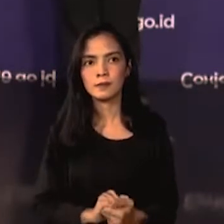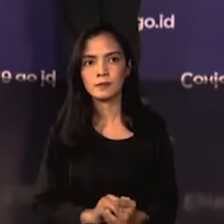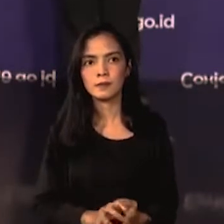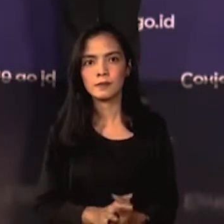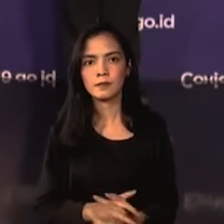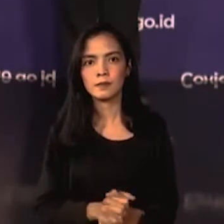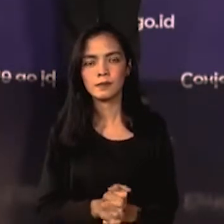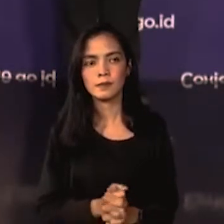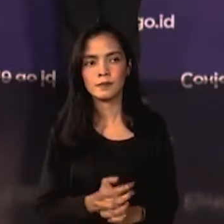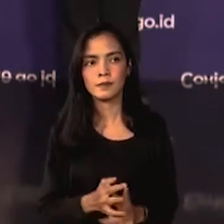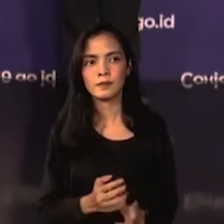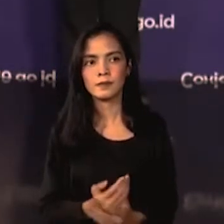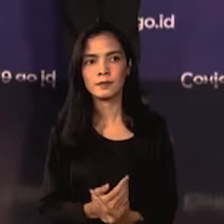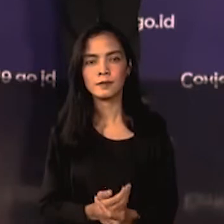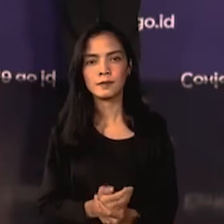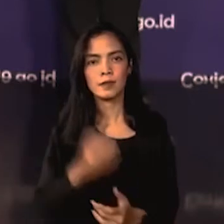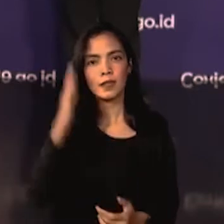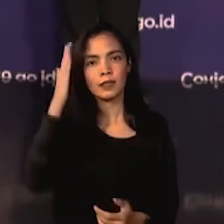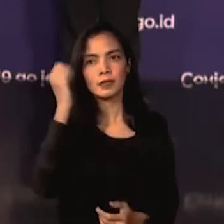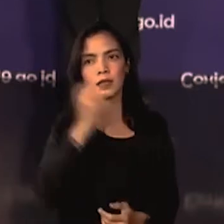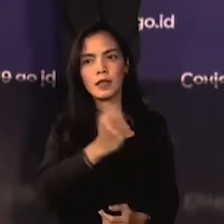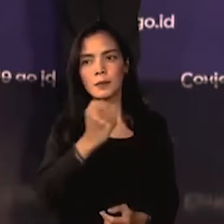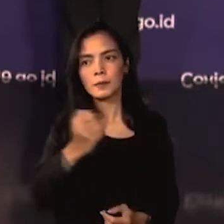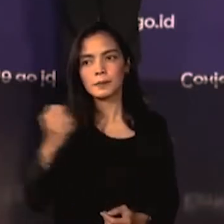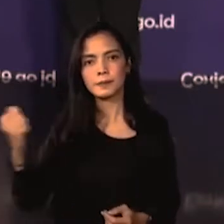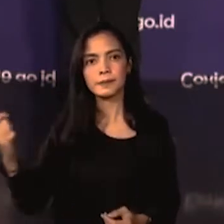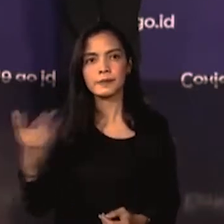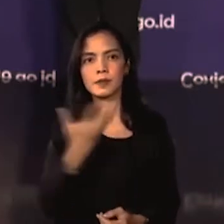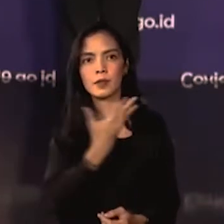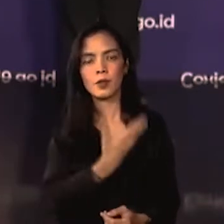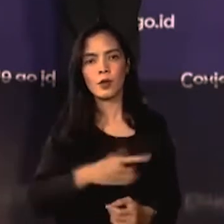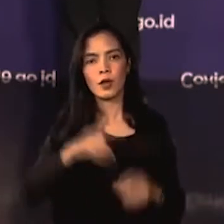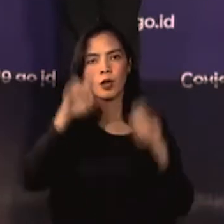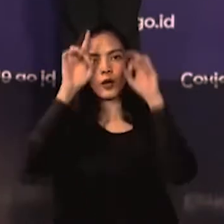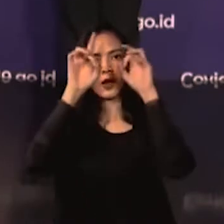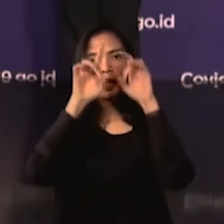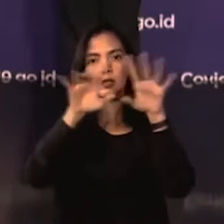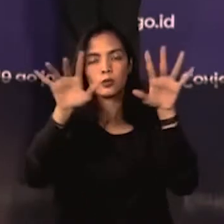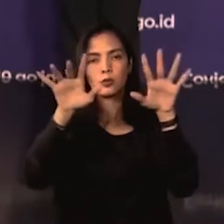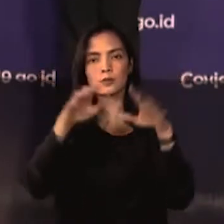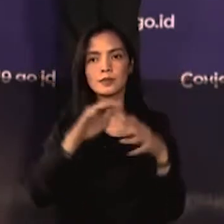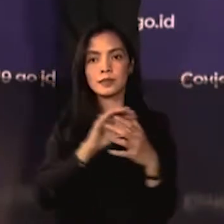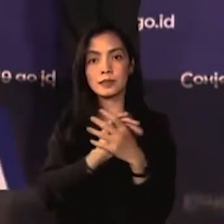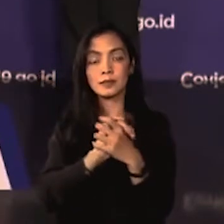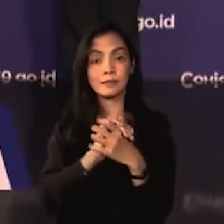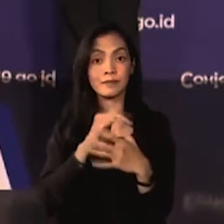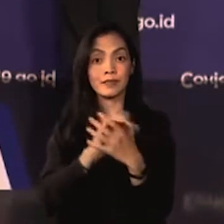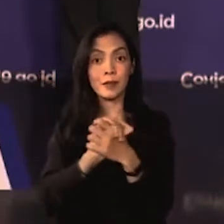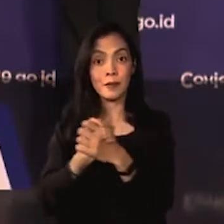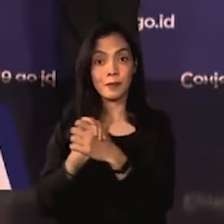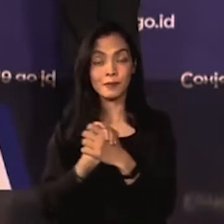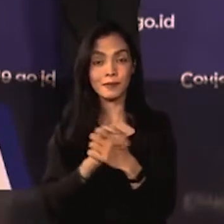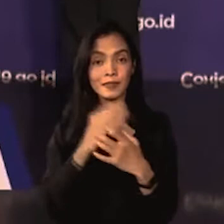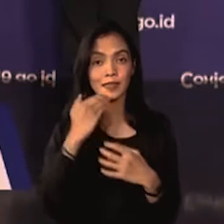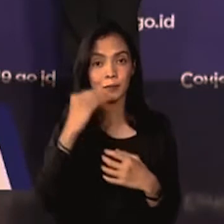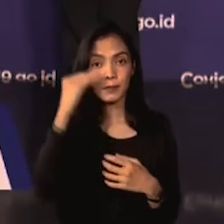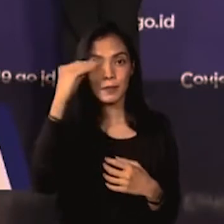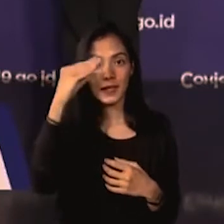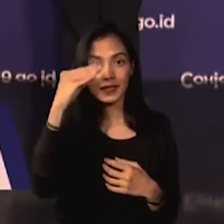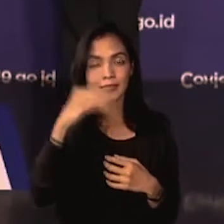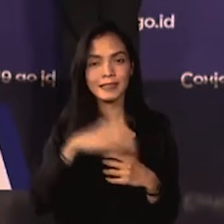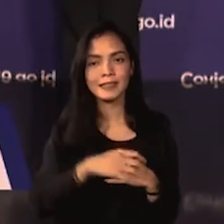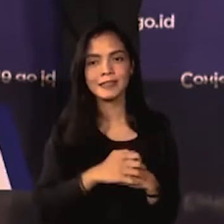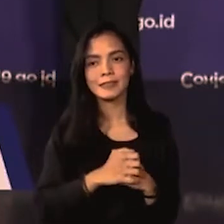Assalamualaikum warahmatullahi wabarakatuh. Selamat pagi, salam sejahtera bagi kita semua, rekan-rekan